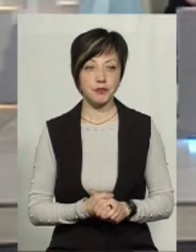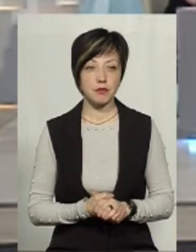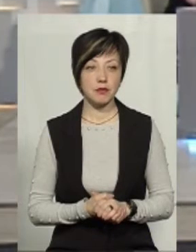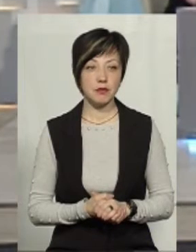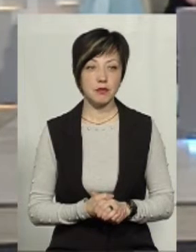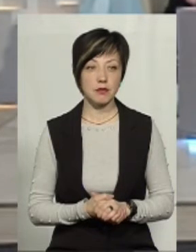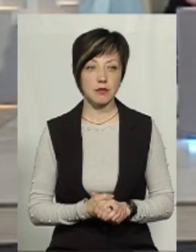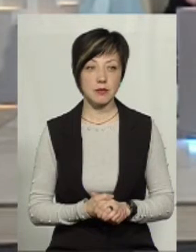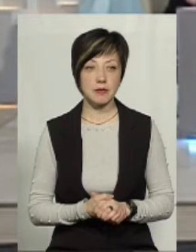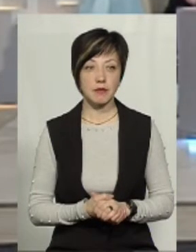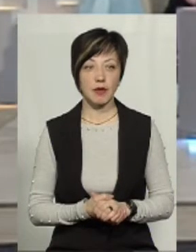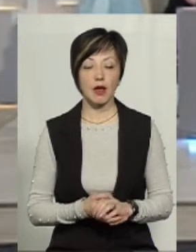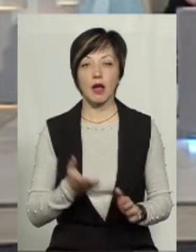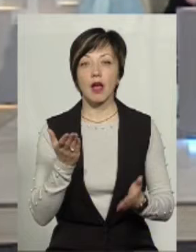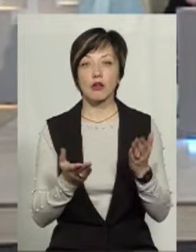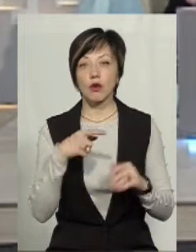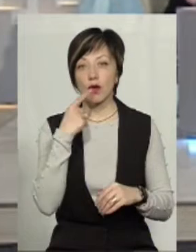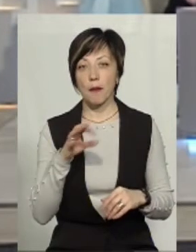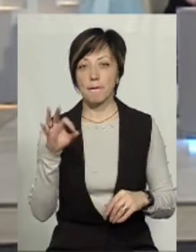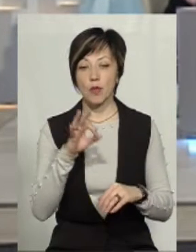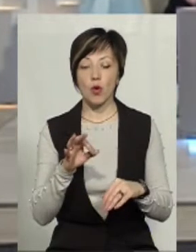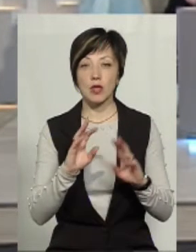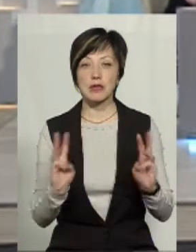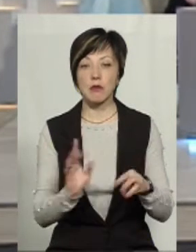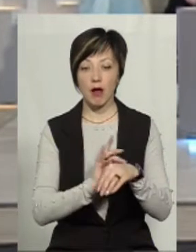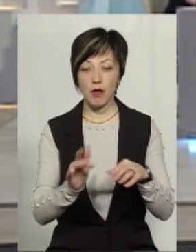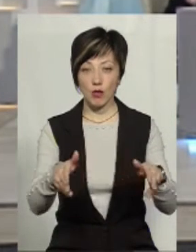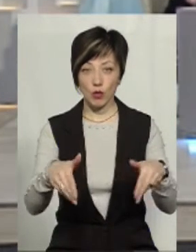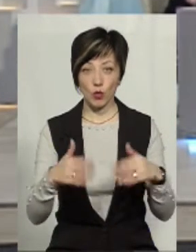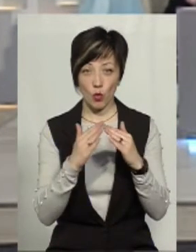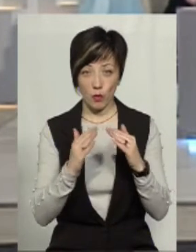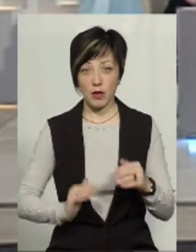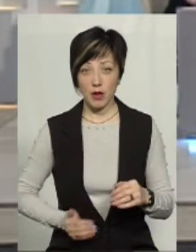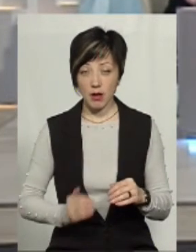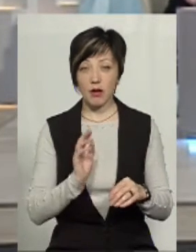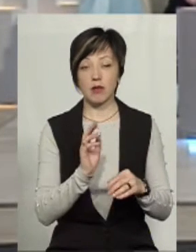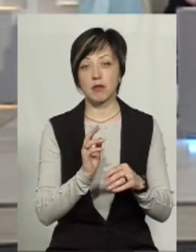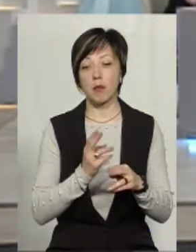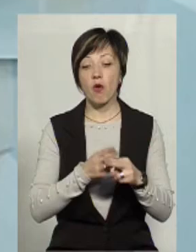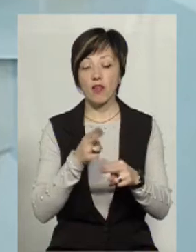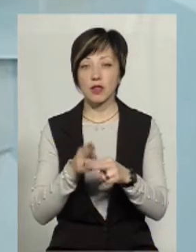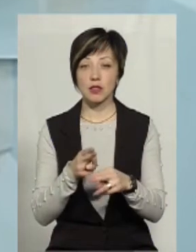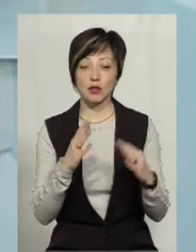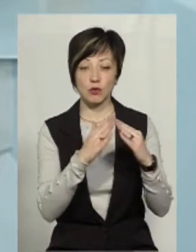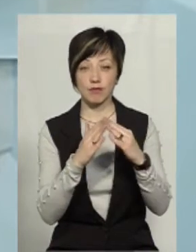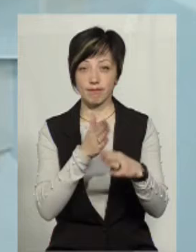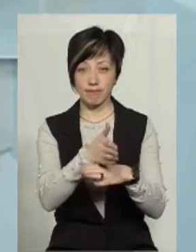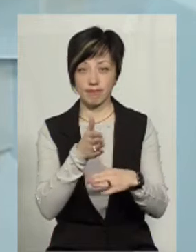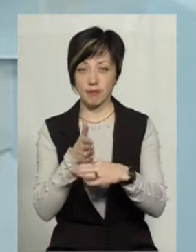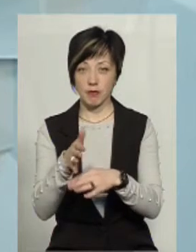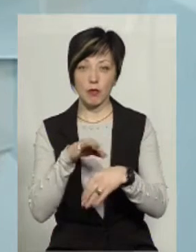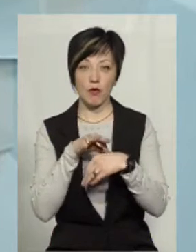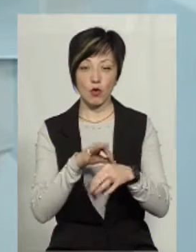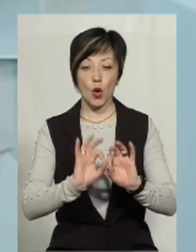Якщо говорити про спалювання на полях приватних домоволодінь, то, звичайно, під час профілактичних відпрацювань житлового сектору